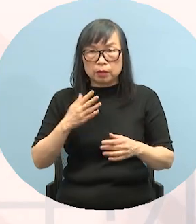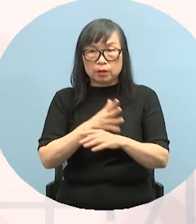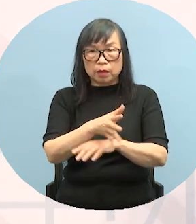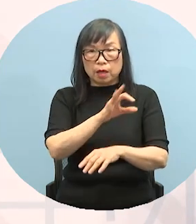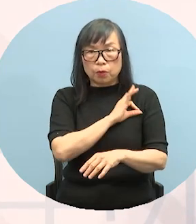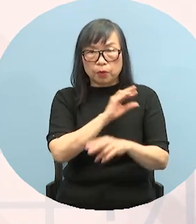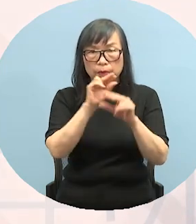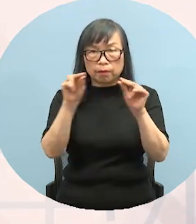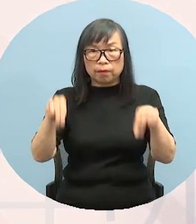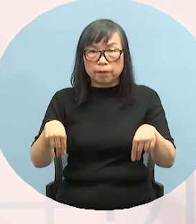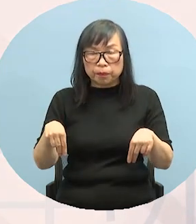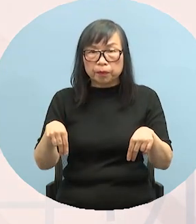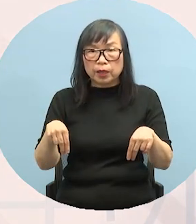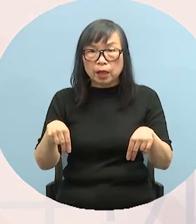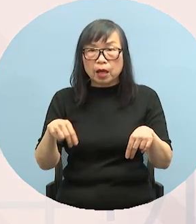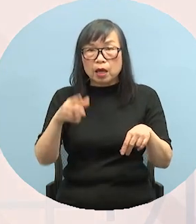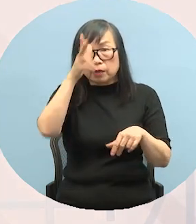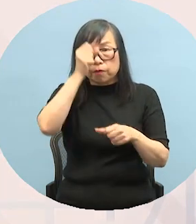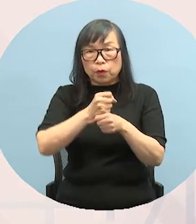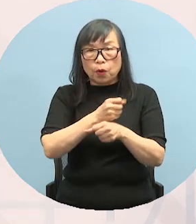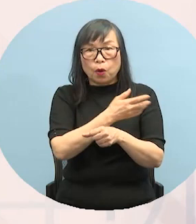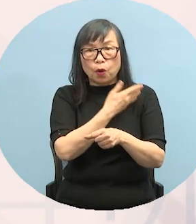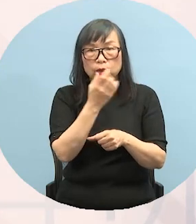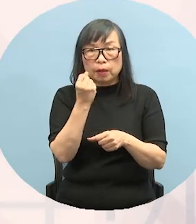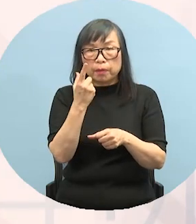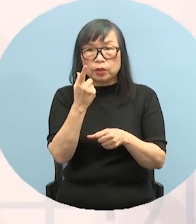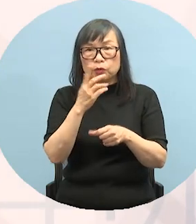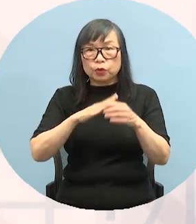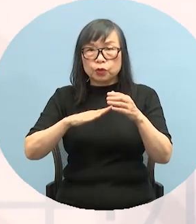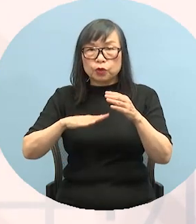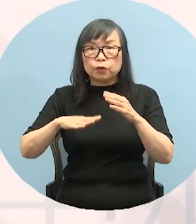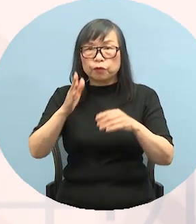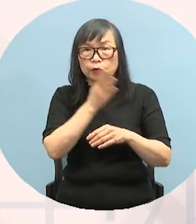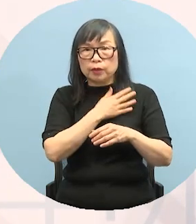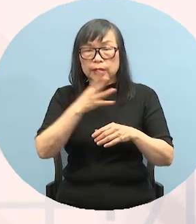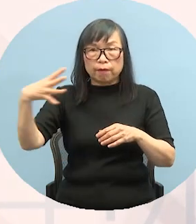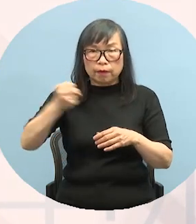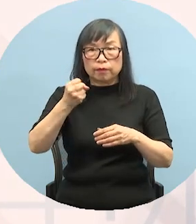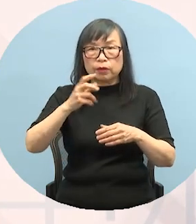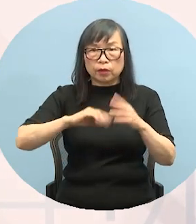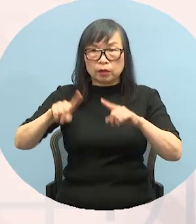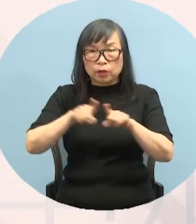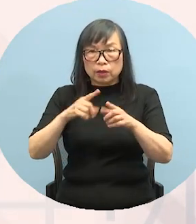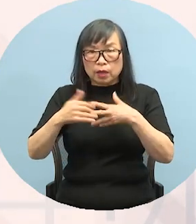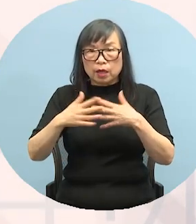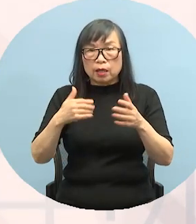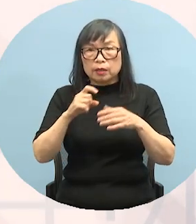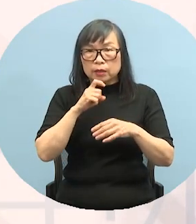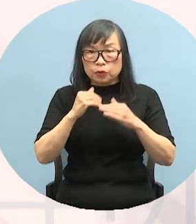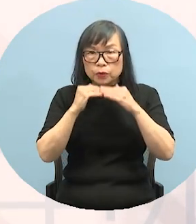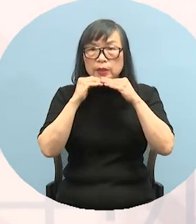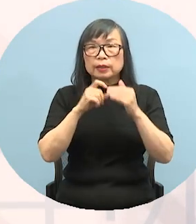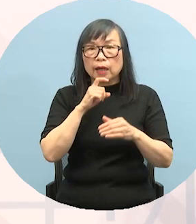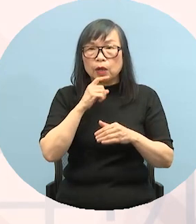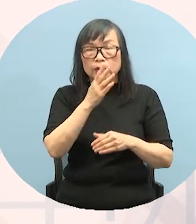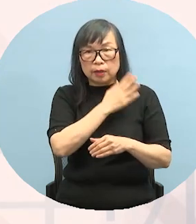等社会问题，公务员特别是处于领导地位的同事都需要有愿景、